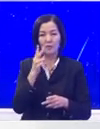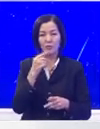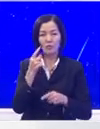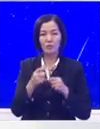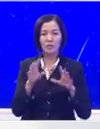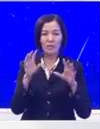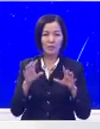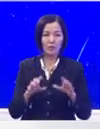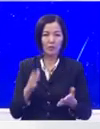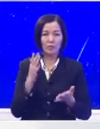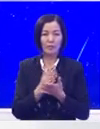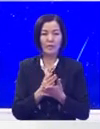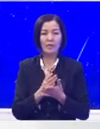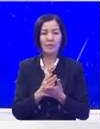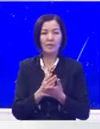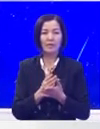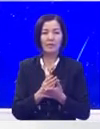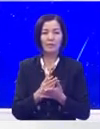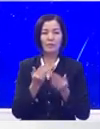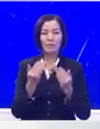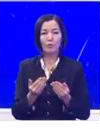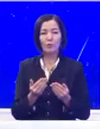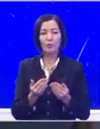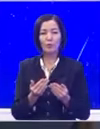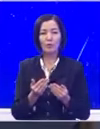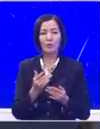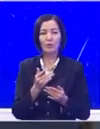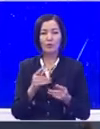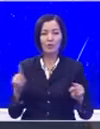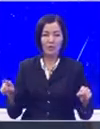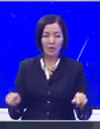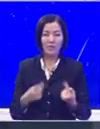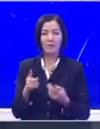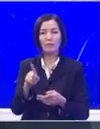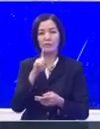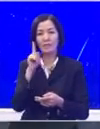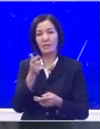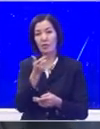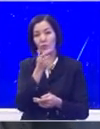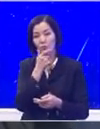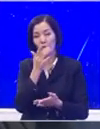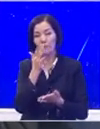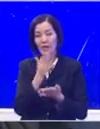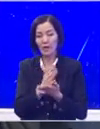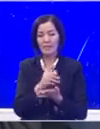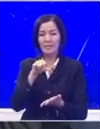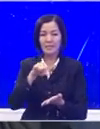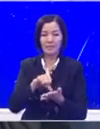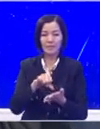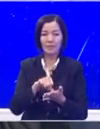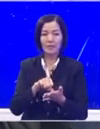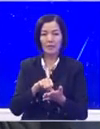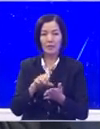халықпыз. Енді соны мына көріп бүгін біздің балаларымыздан тартып, қарияларымыздан тартып, делебеміз қозып